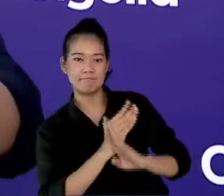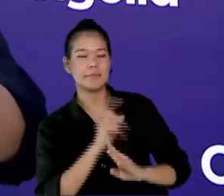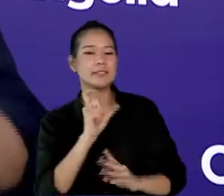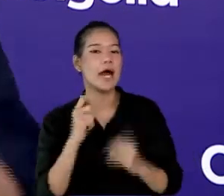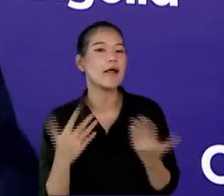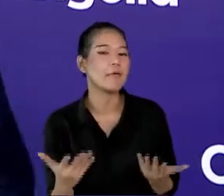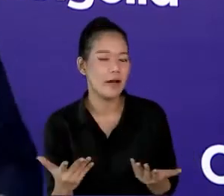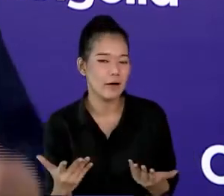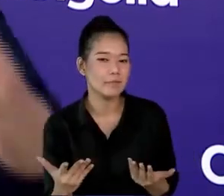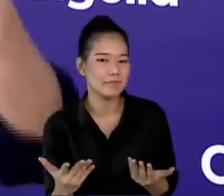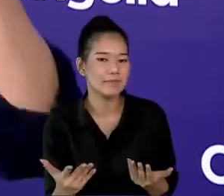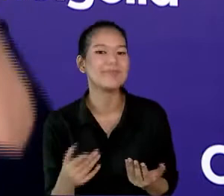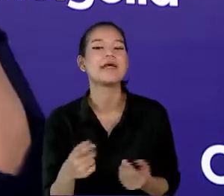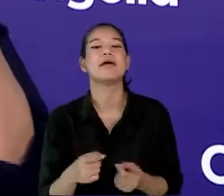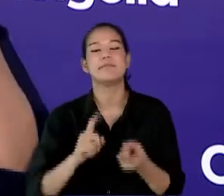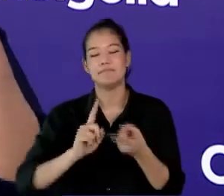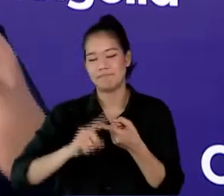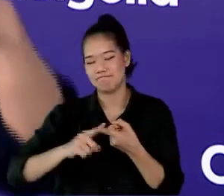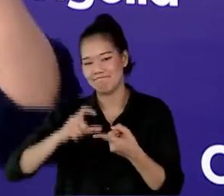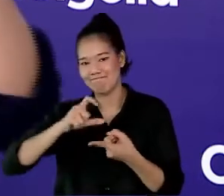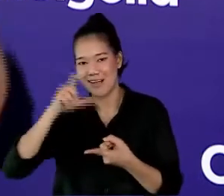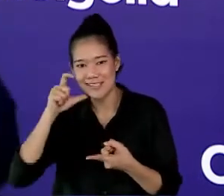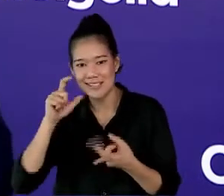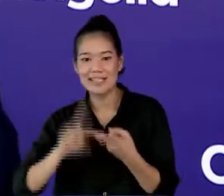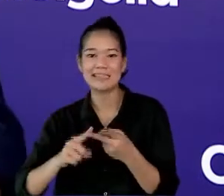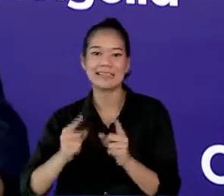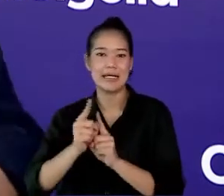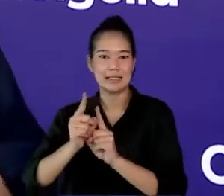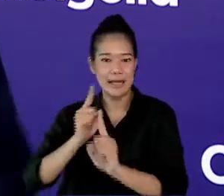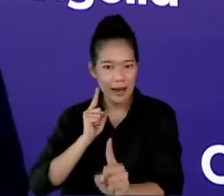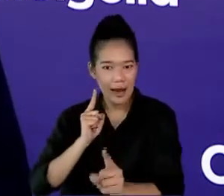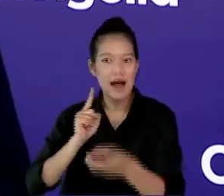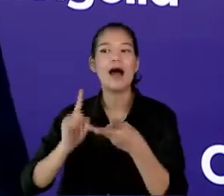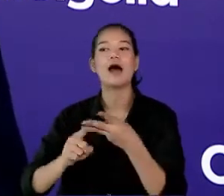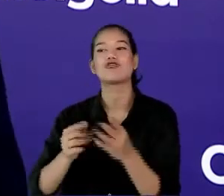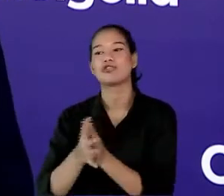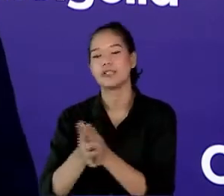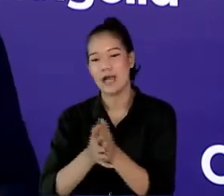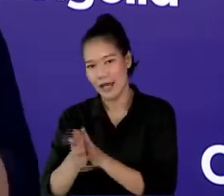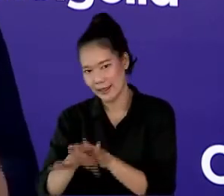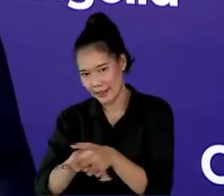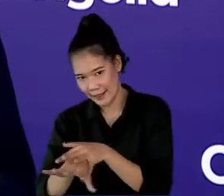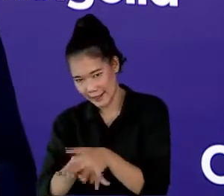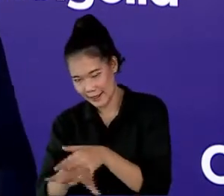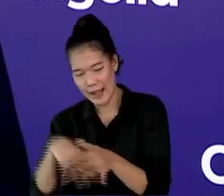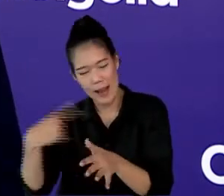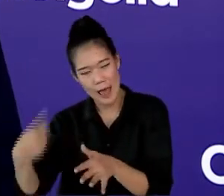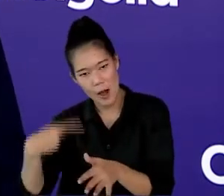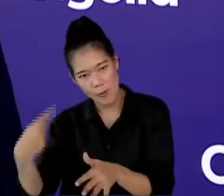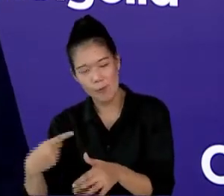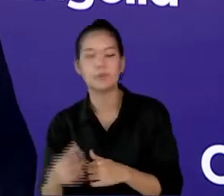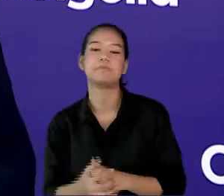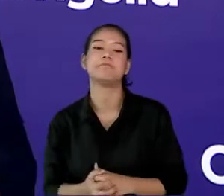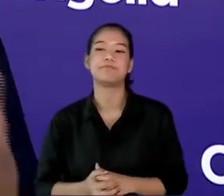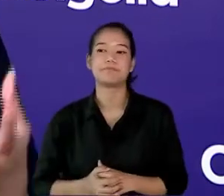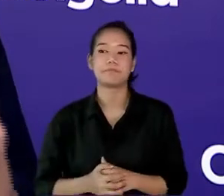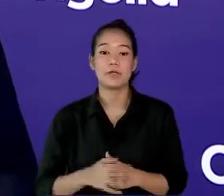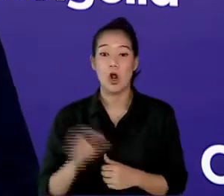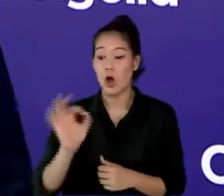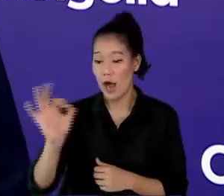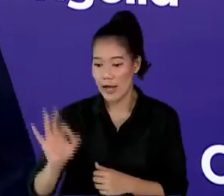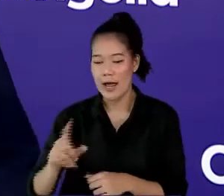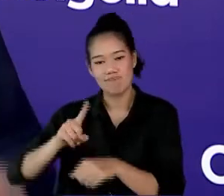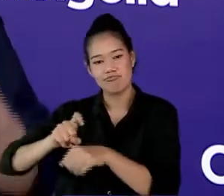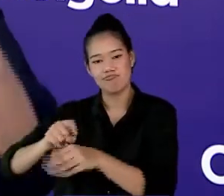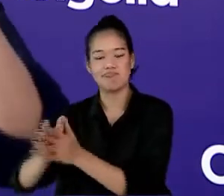bisa masuk si virus ini? Pakai masker, jaga jarak 2 meter, cuci tangan pakai sabun sesering mungkin di air pengalir. Kalau nggak ada pakai